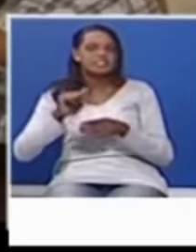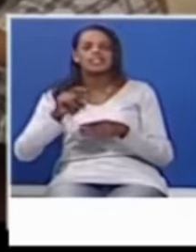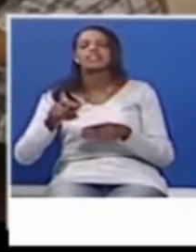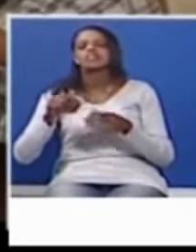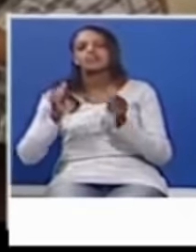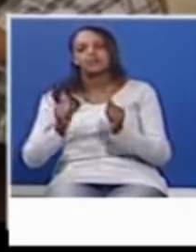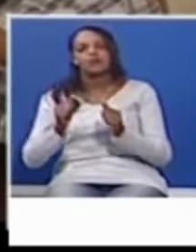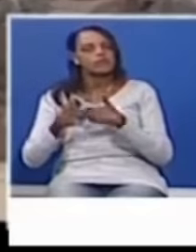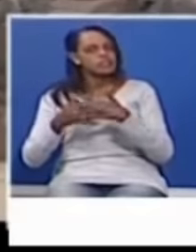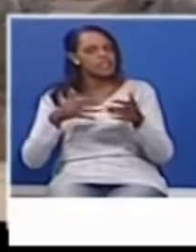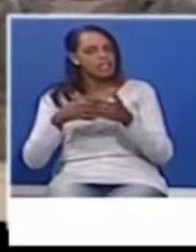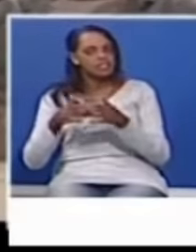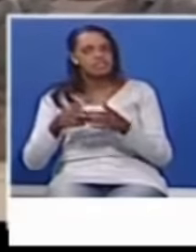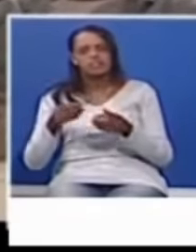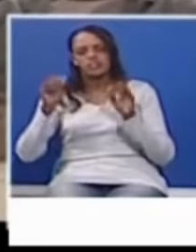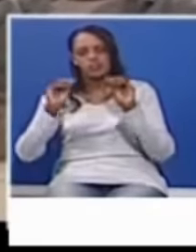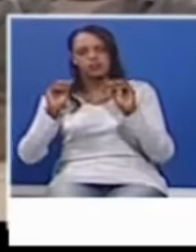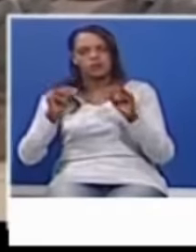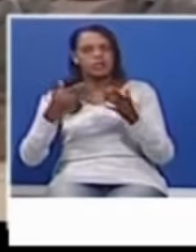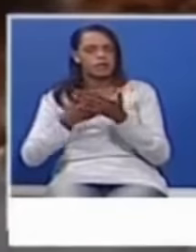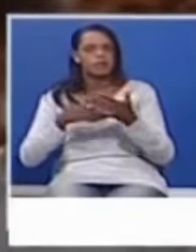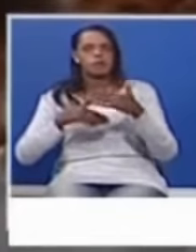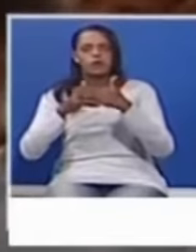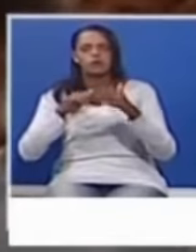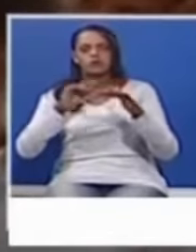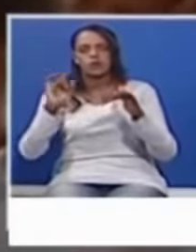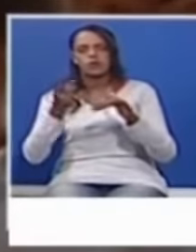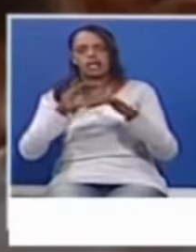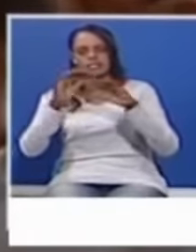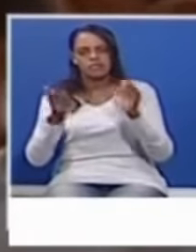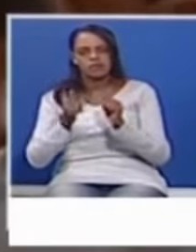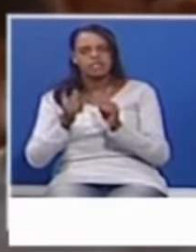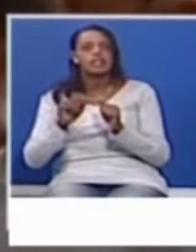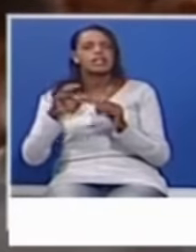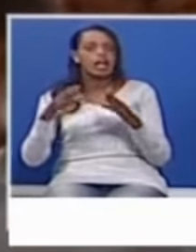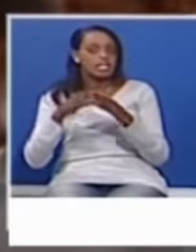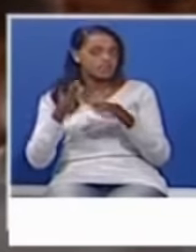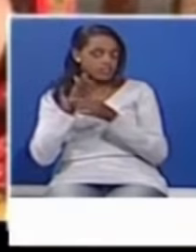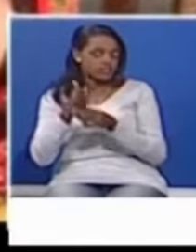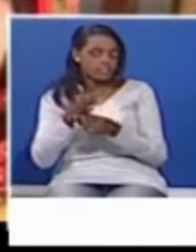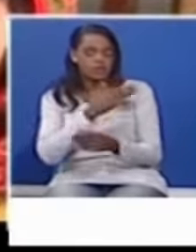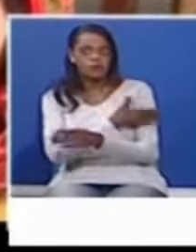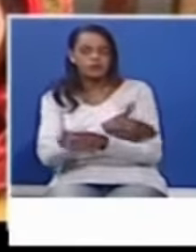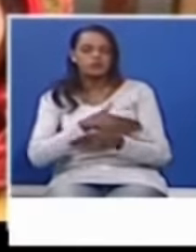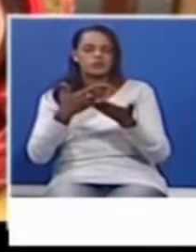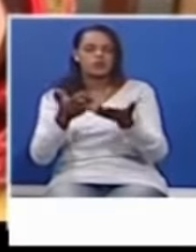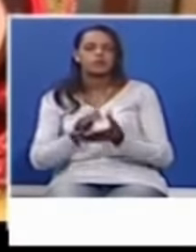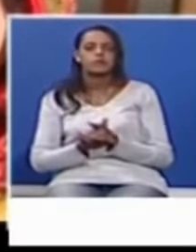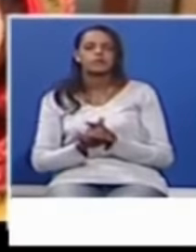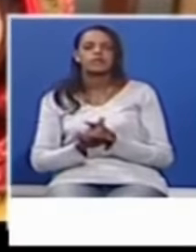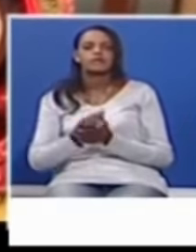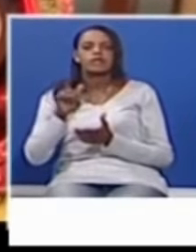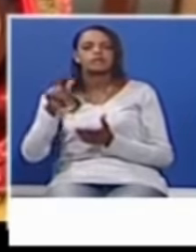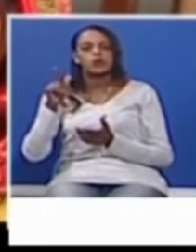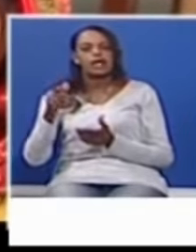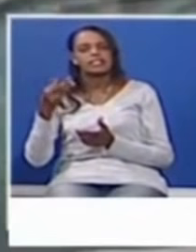ክግበር ዝግብኦ ንጥፈታትን ዘተኮር ኣስተምህሮ ካብ መላእ ዞባ ኣንሰባ ንዝመፁ ኣባላት ክፍሊ ቱሪዝምን ሓለፍቲ ውሃብቲ ኣገልግሎትን ተዋሂቡ። ኣብቲ